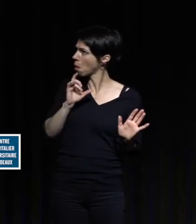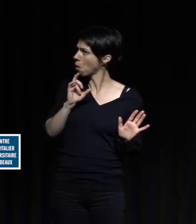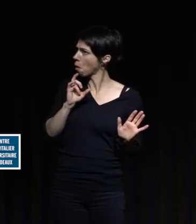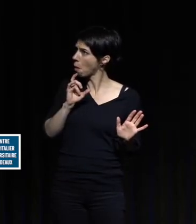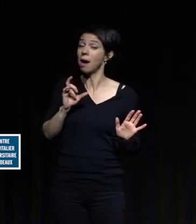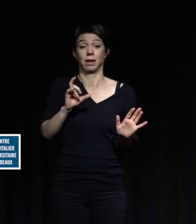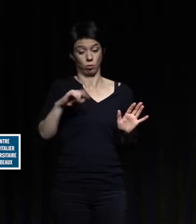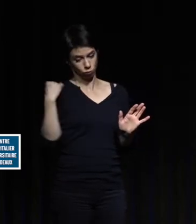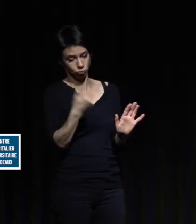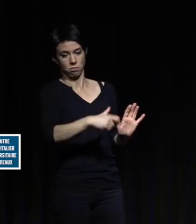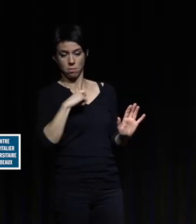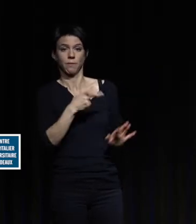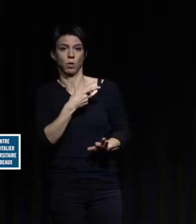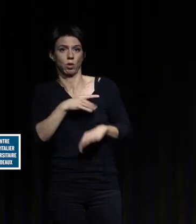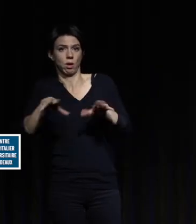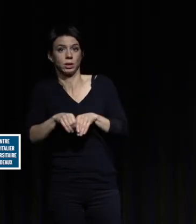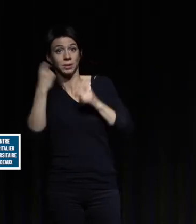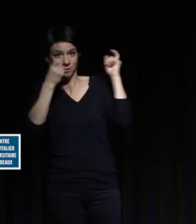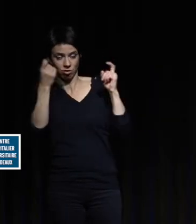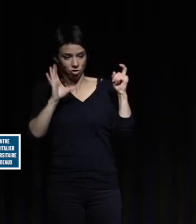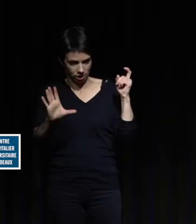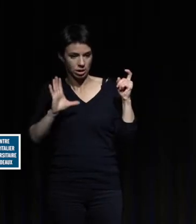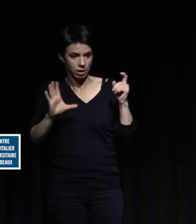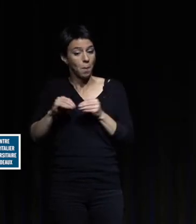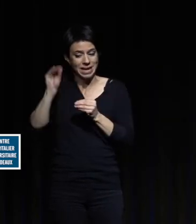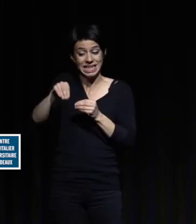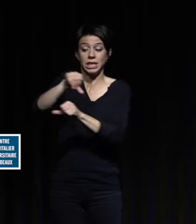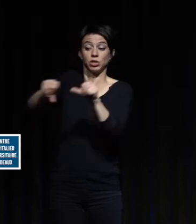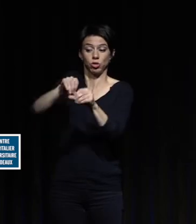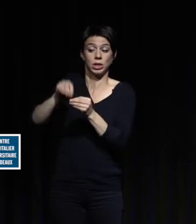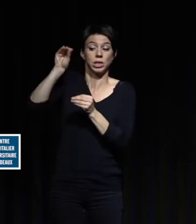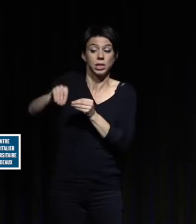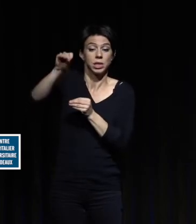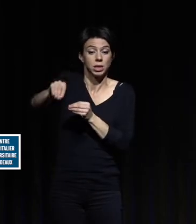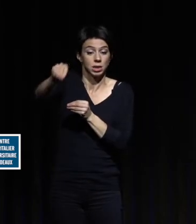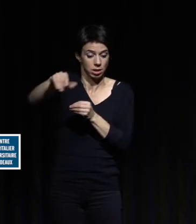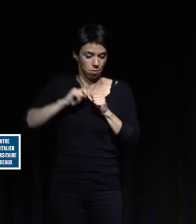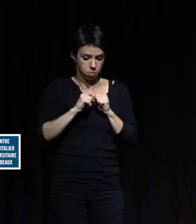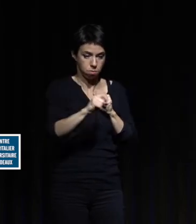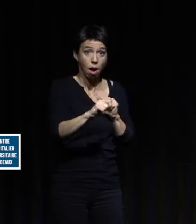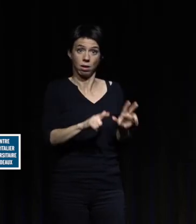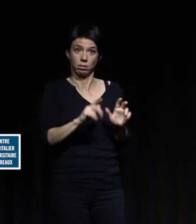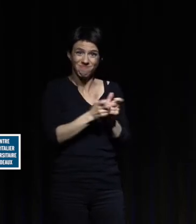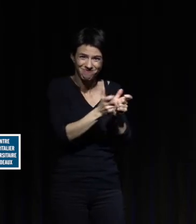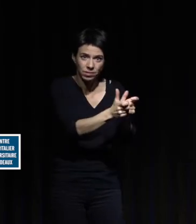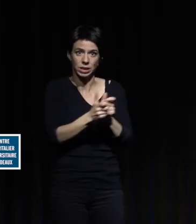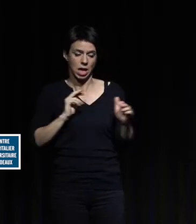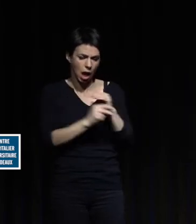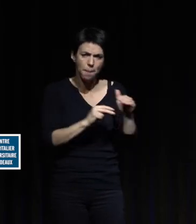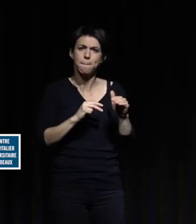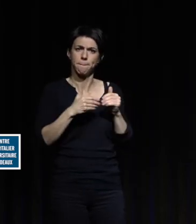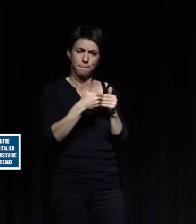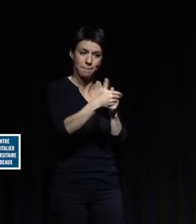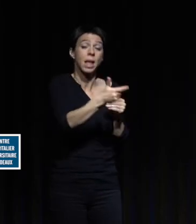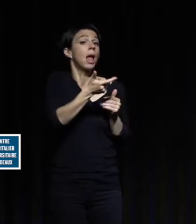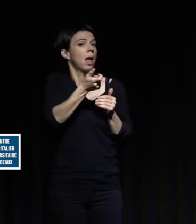qu'on me fasse le meilleur diagnostic possible, éventuellement en allant jusqu'à l'IRM. Et puis, on essaie, à coûte que coûte, un traitement médical.